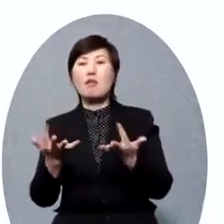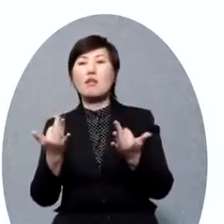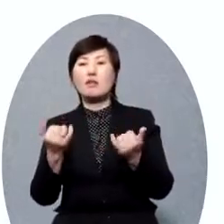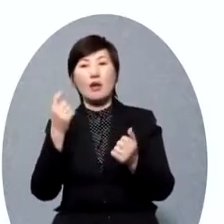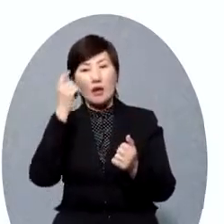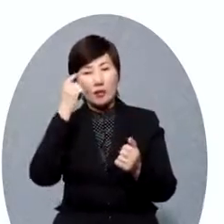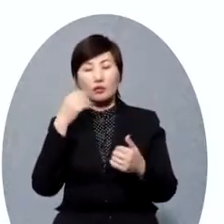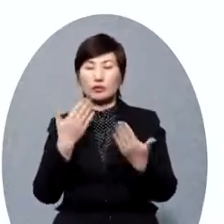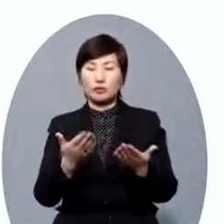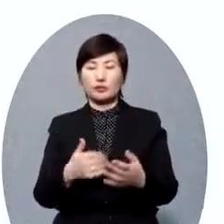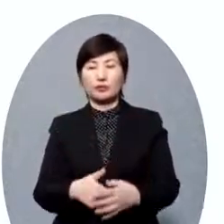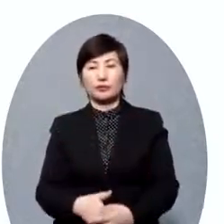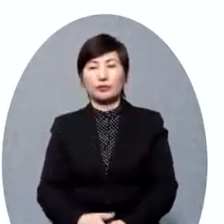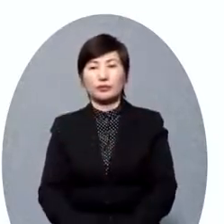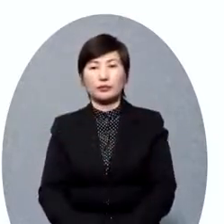ол.